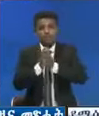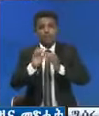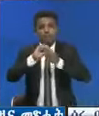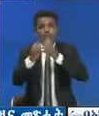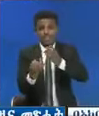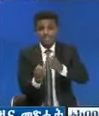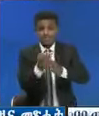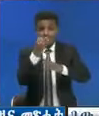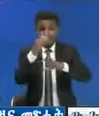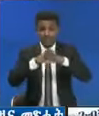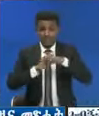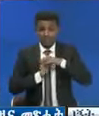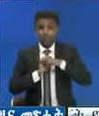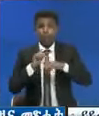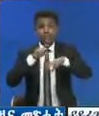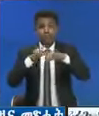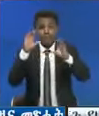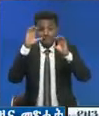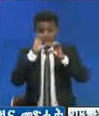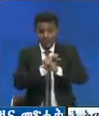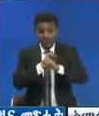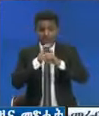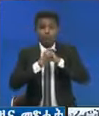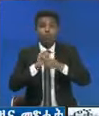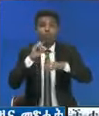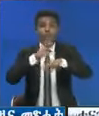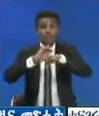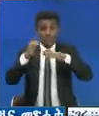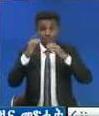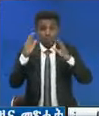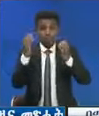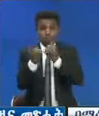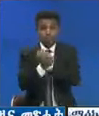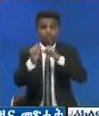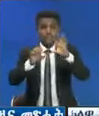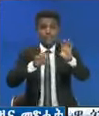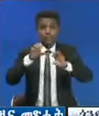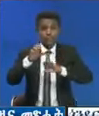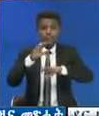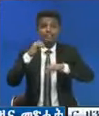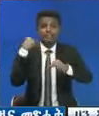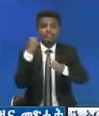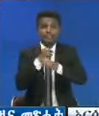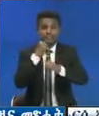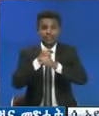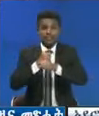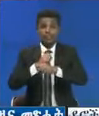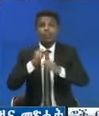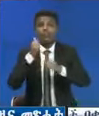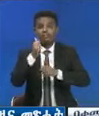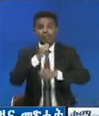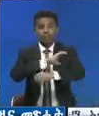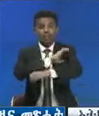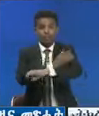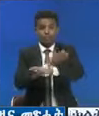ማጠናቀቅ ውስንነትን ለመፍታት ከዚህ በኋላ በትኩረት መስራት እንዳለባቸውና ከሁሉም በላይ ደግሞ በራስ አቅም መቆም አስፈላጊነት